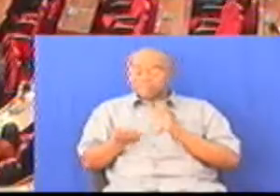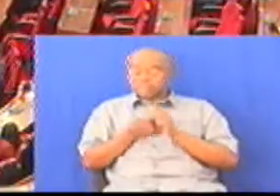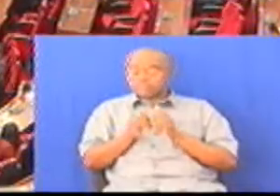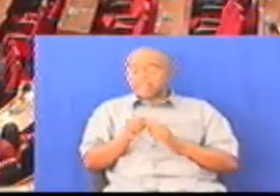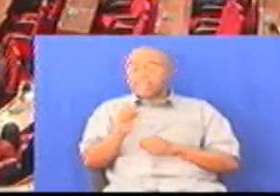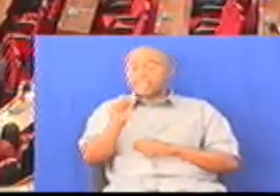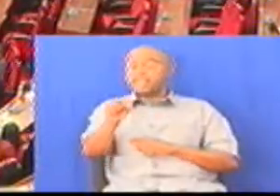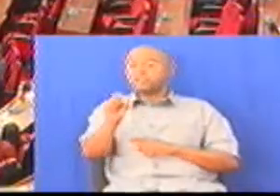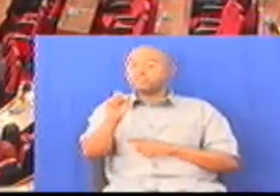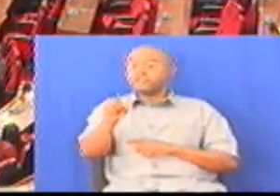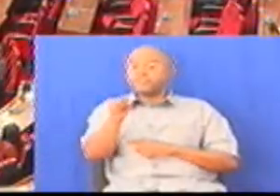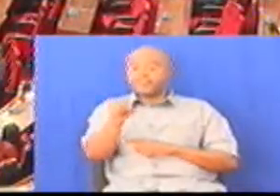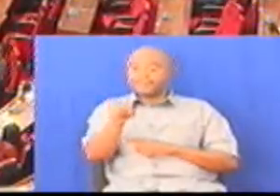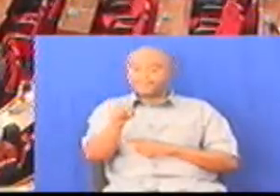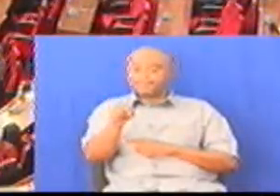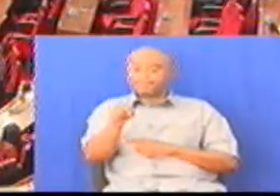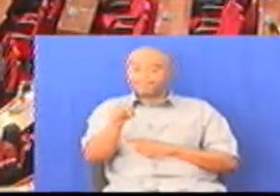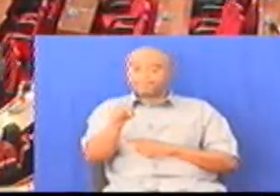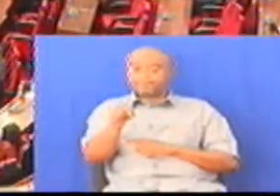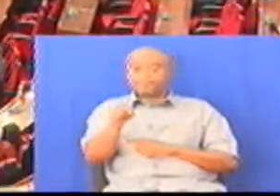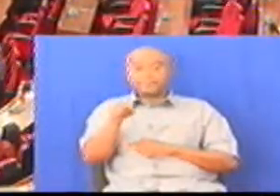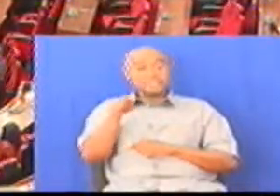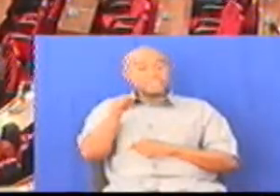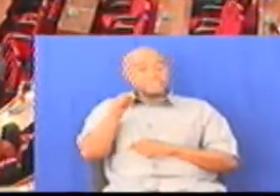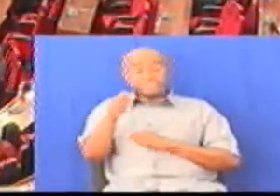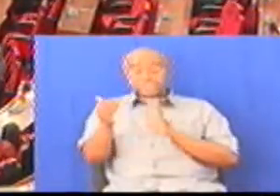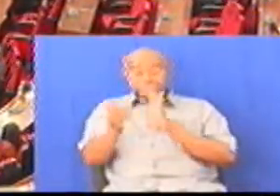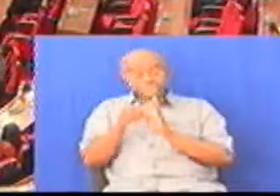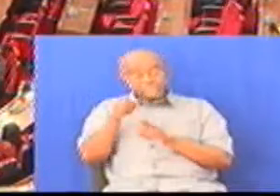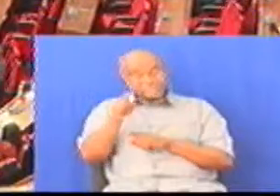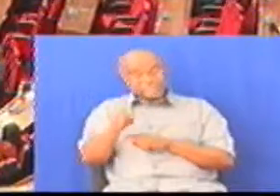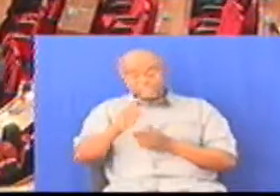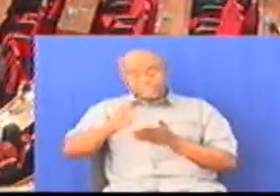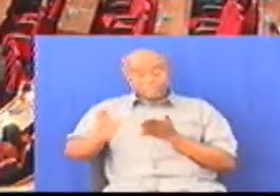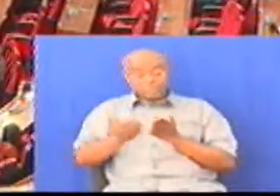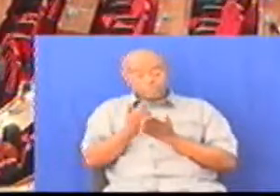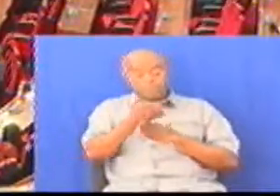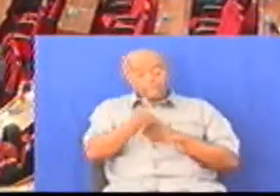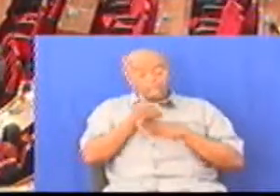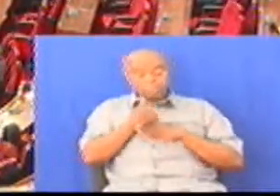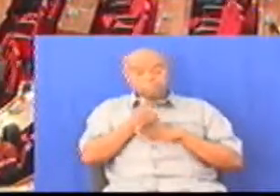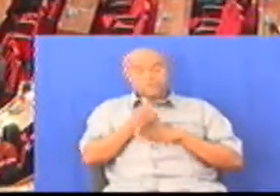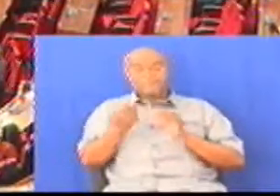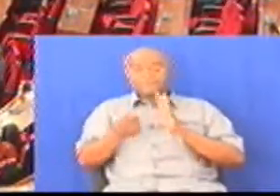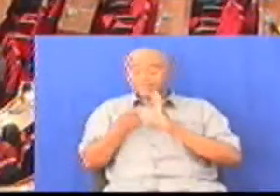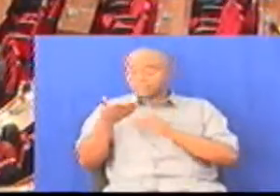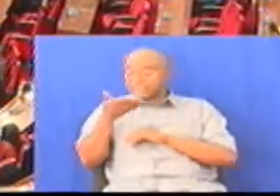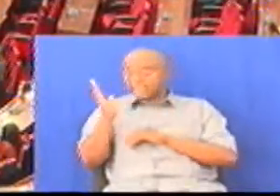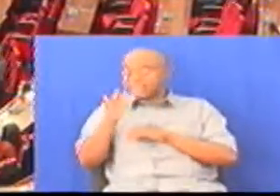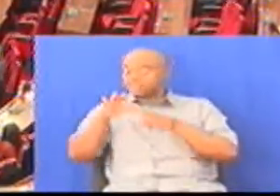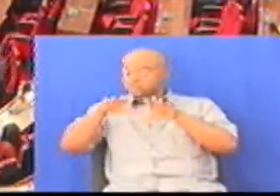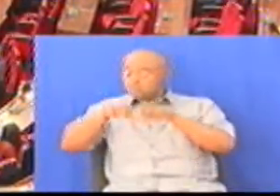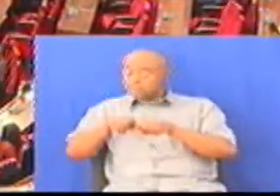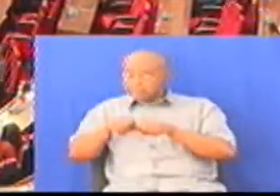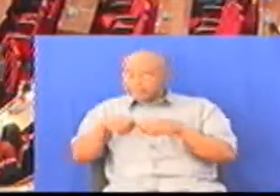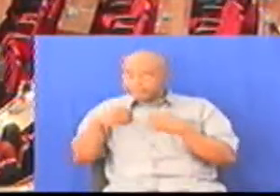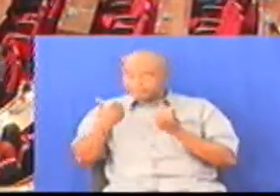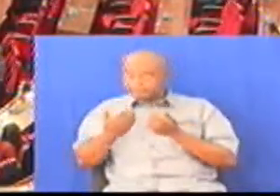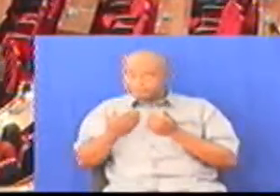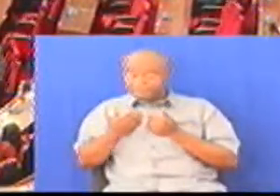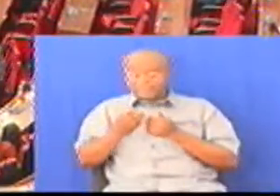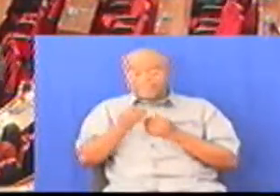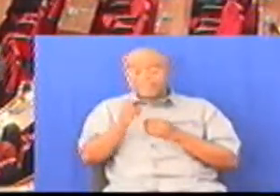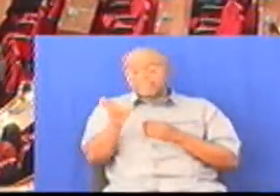Spika, ambalo linaondoa kampuni za serikali ambazo zina hisa 100 au